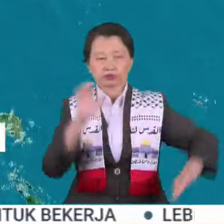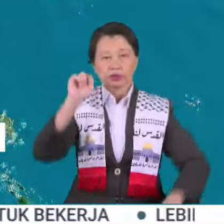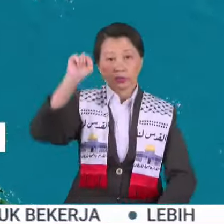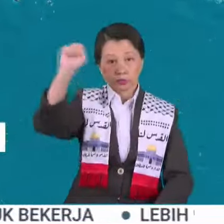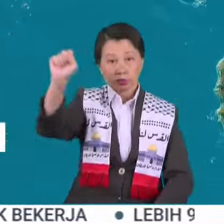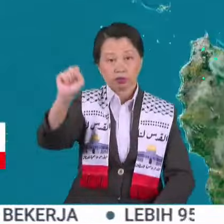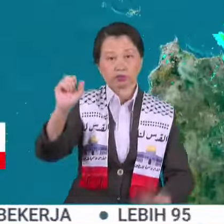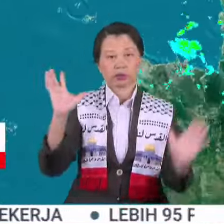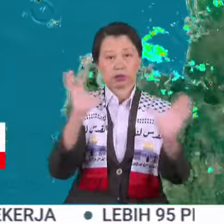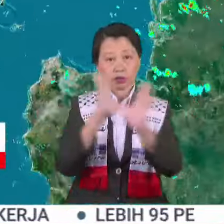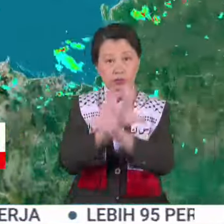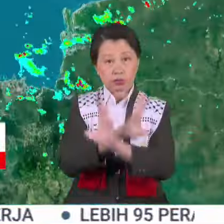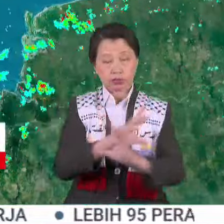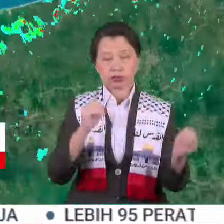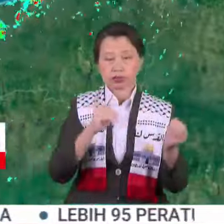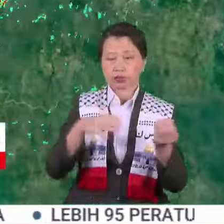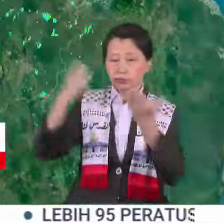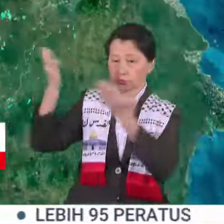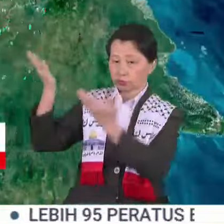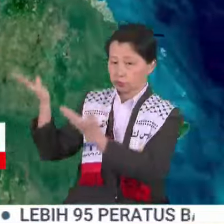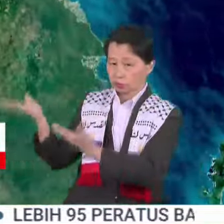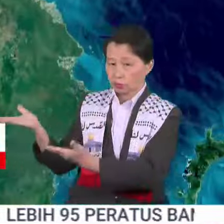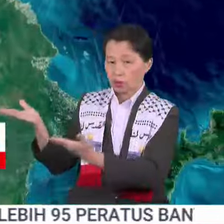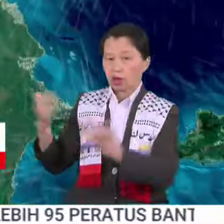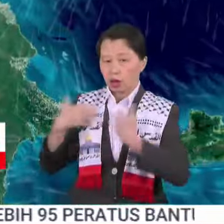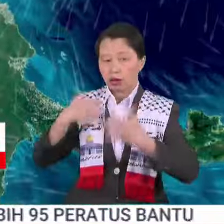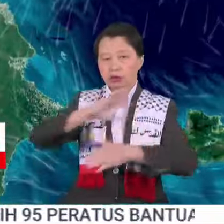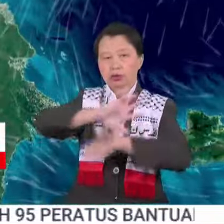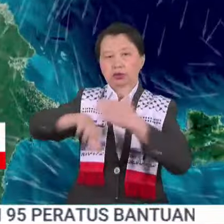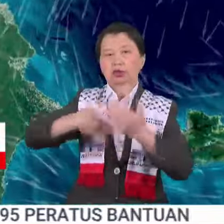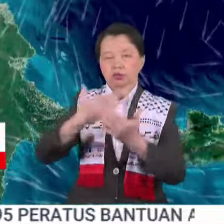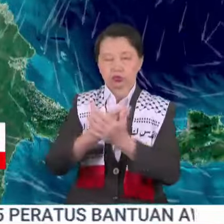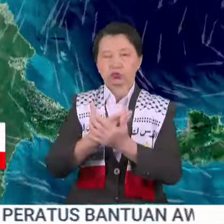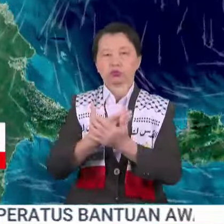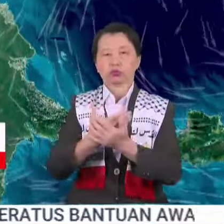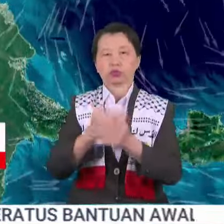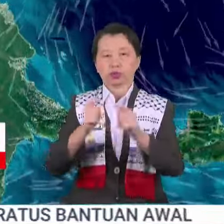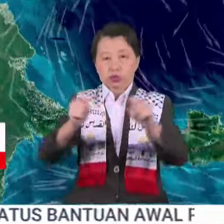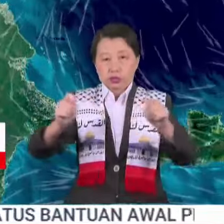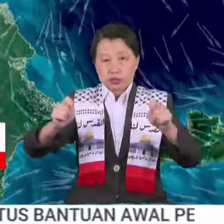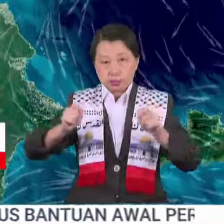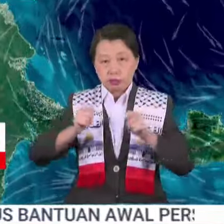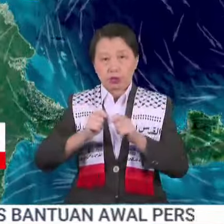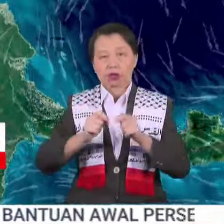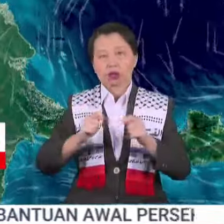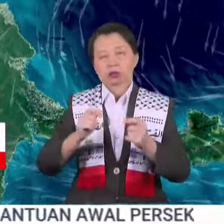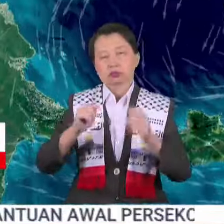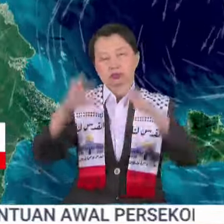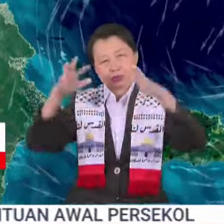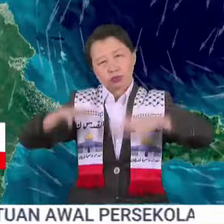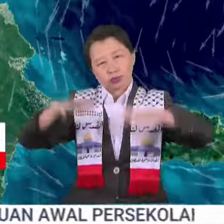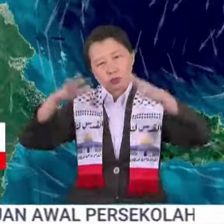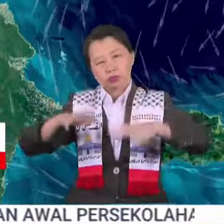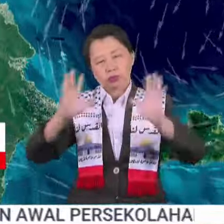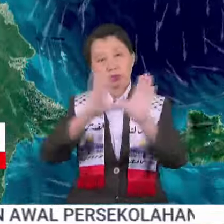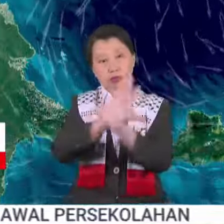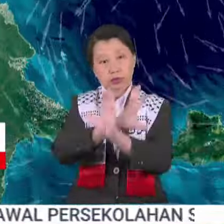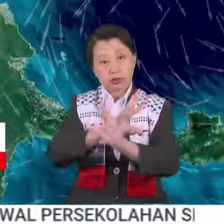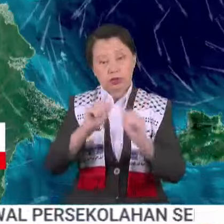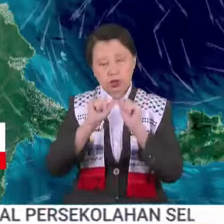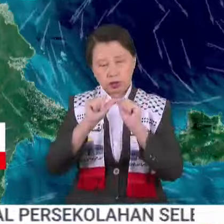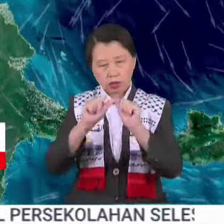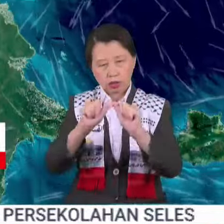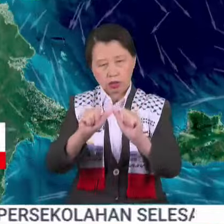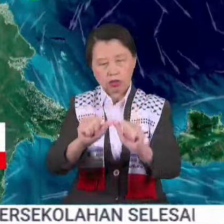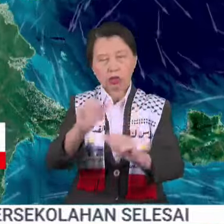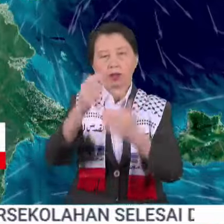pula, keadaan hujan dilihat di hampir keseluruhan bahagian negeri Sarawak dan kita jangkakan untuk keadaan hujan di negeri Sarawak ini boleh kekal